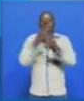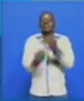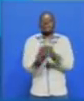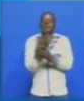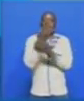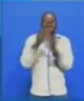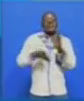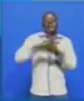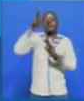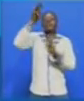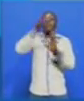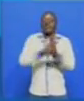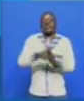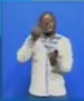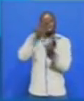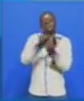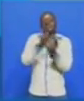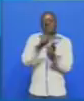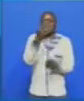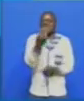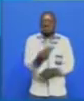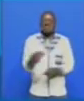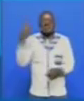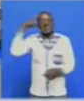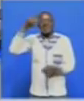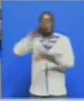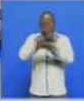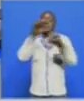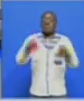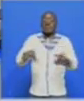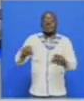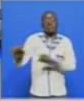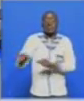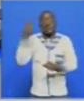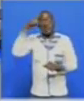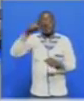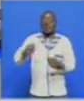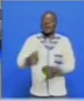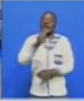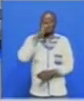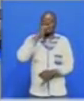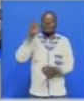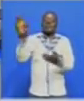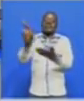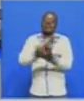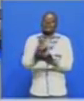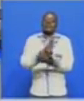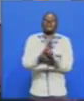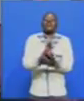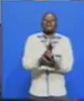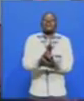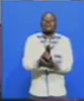la pérennisation des petites et moyennes entreprises dans le secteur agroalimentaire. Pawandrogo Jansongo, Nathalie Saorgo,